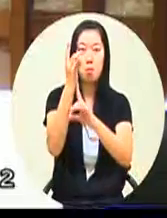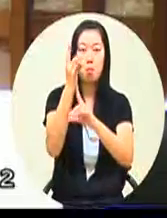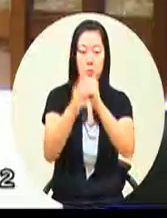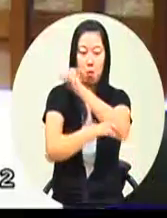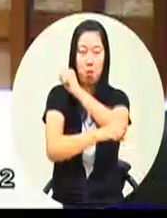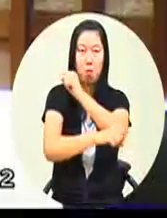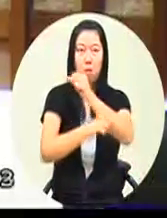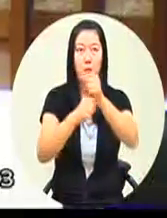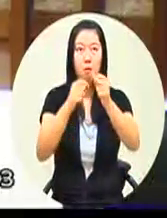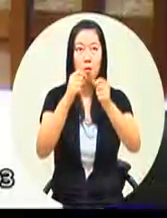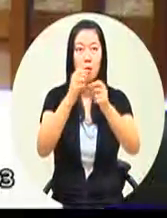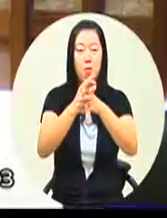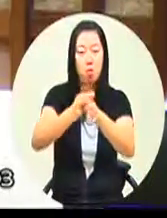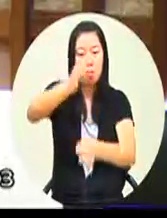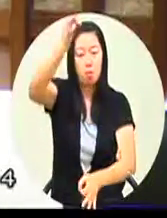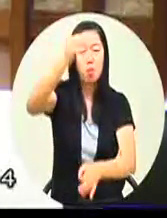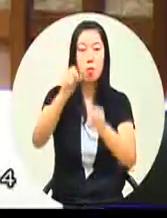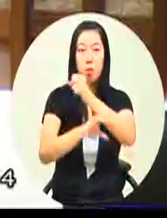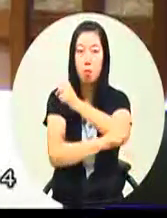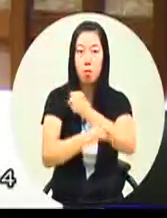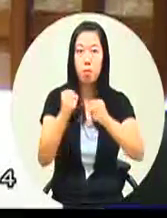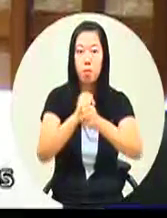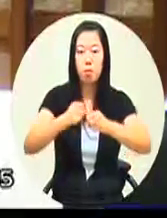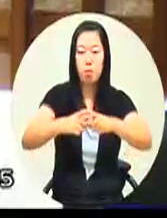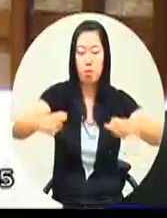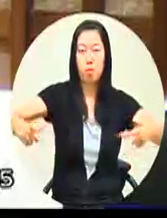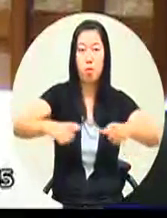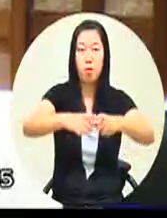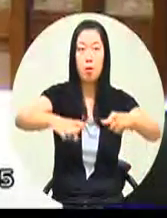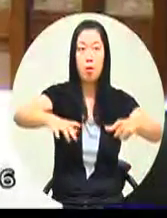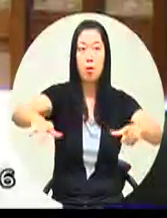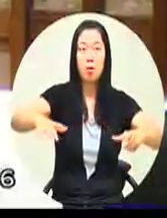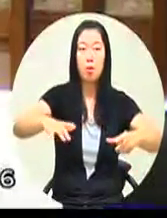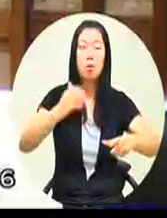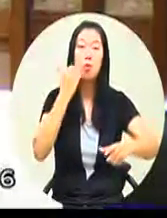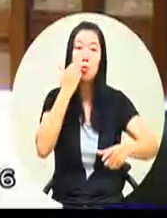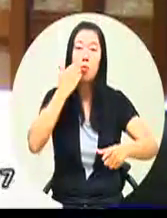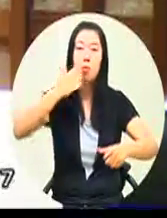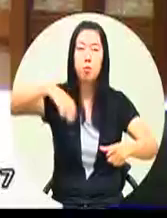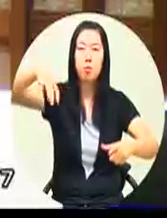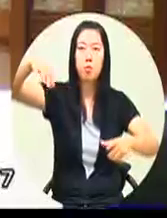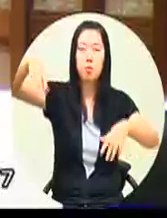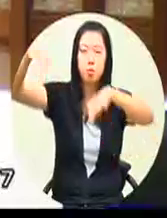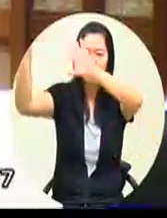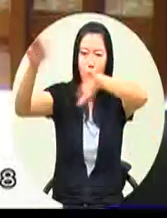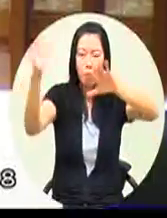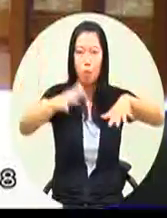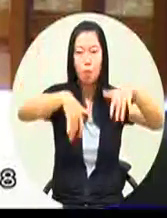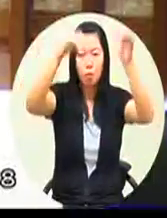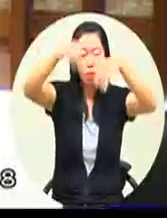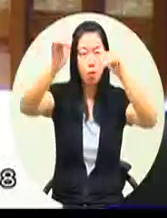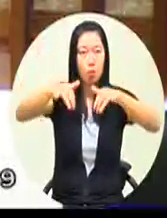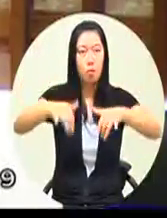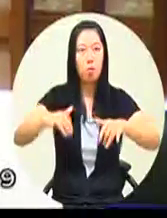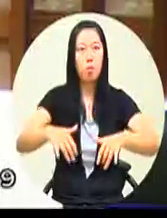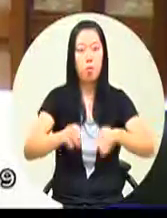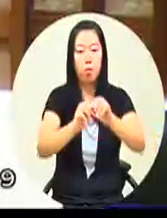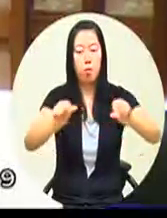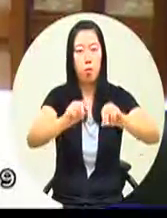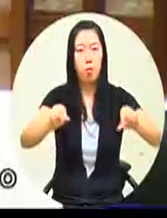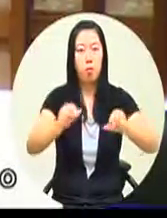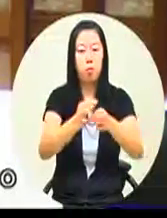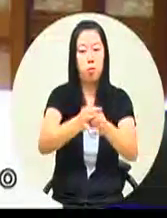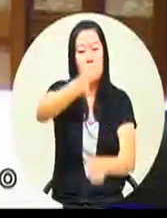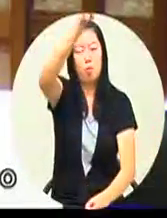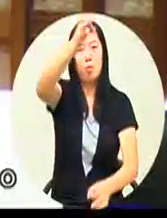堆啦。啊，跌紧顶的时阵，伫迄个平啦吼，平内底，那雨安尼落雨安尼冲冲冲冲冲到尾啊，就是拢无土，拢跌紧夹掉的。